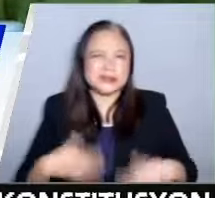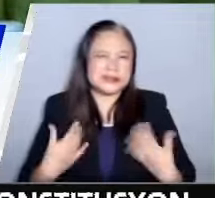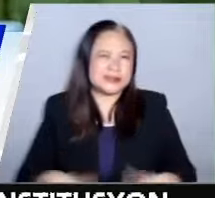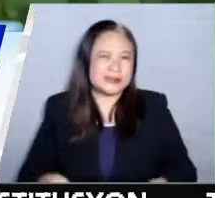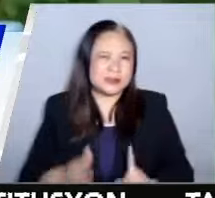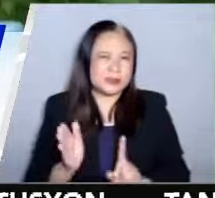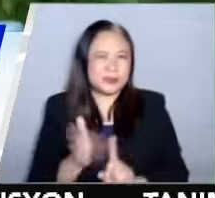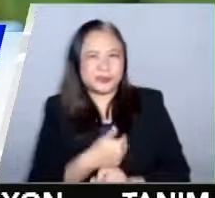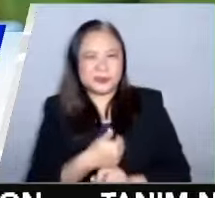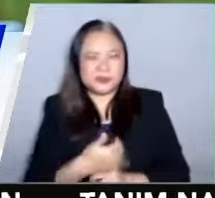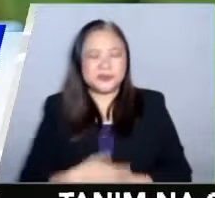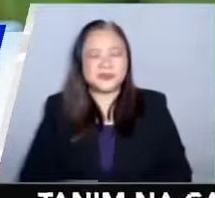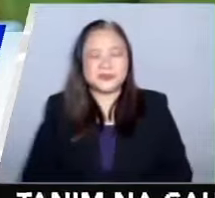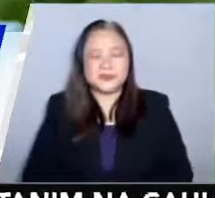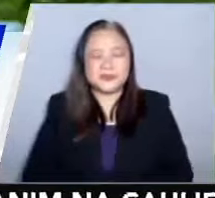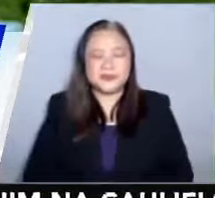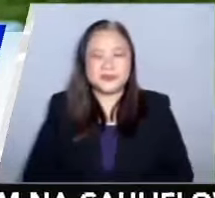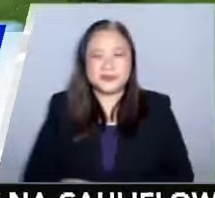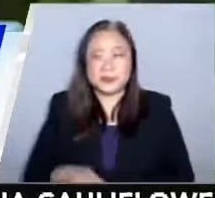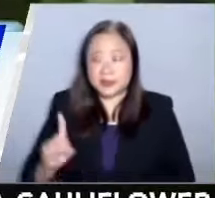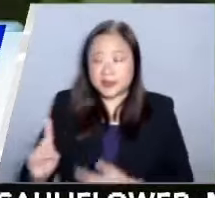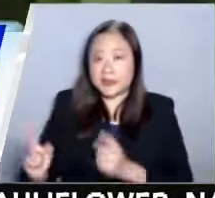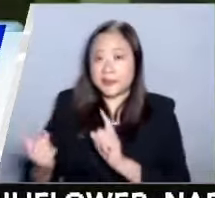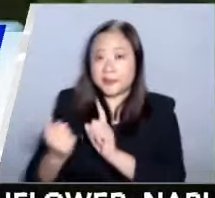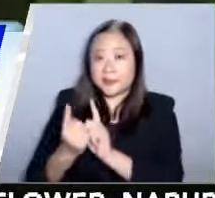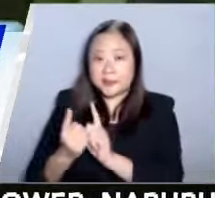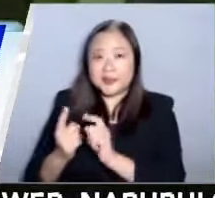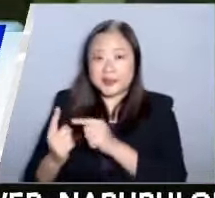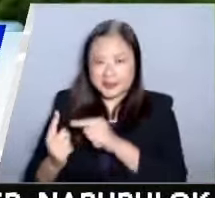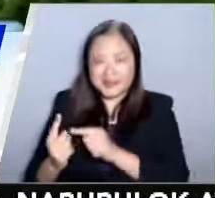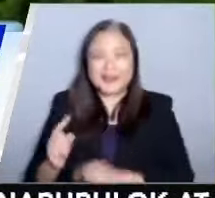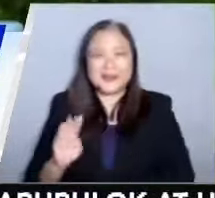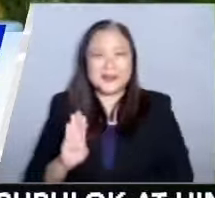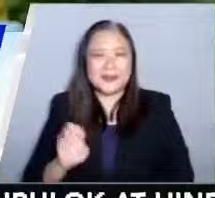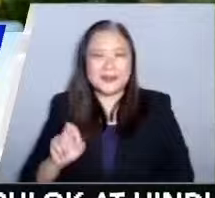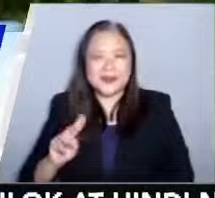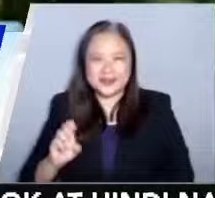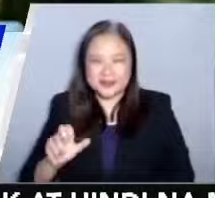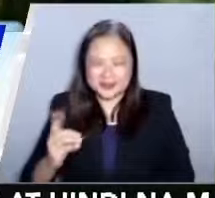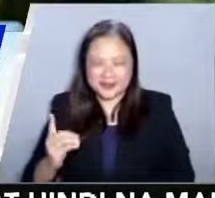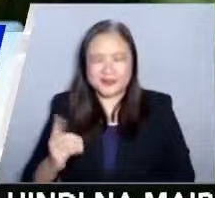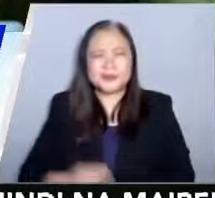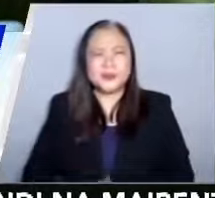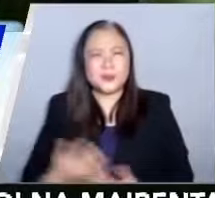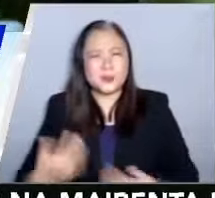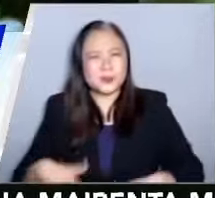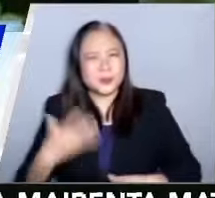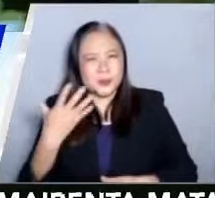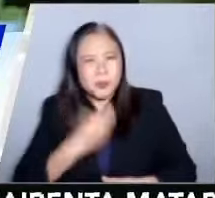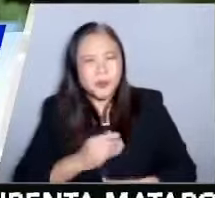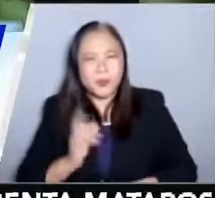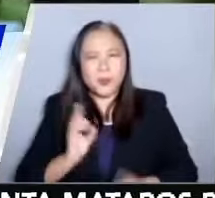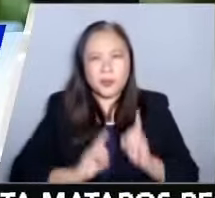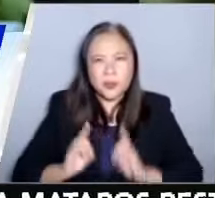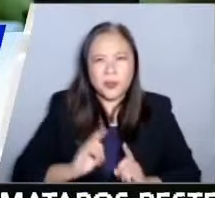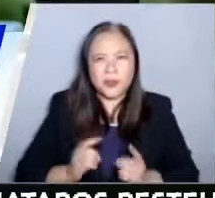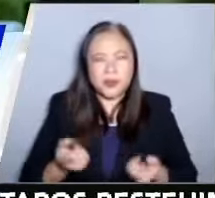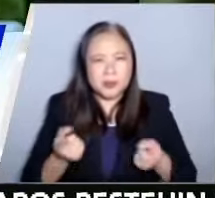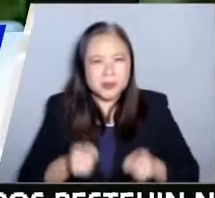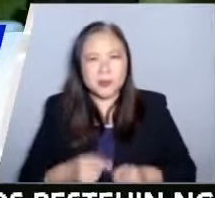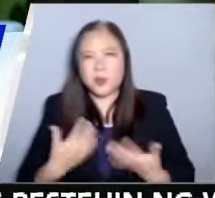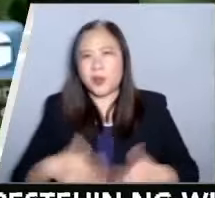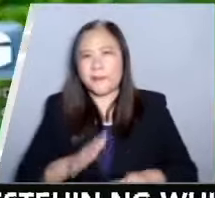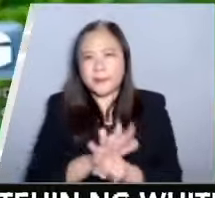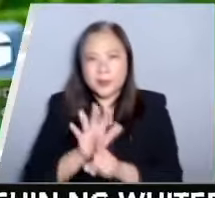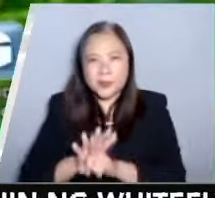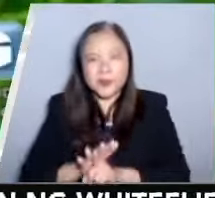ang ginagampan ng karakter ni Cian Lim na si Bernard. Dahil sa ganda ng mga eksena, usap-usapan online ang pilot episode, pati ang performance